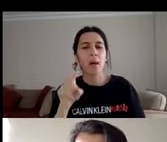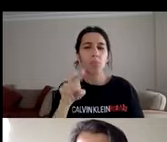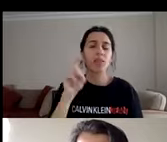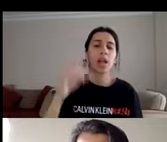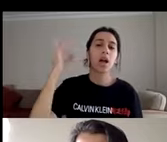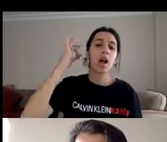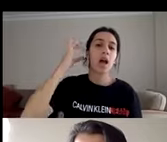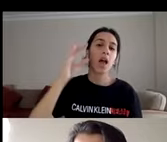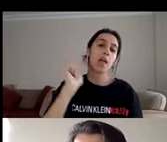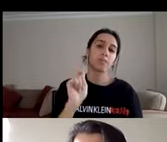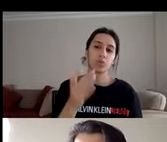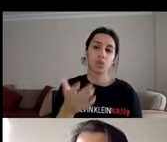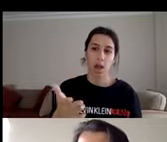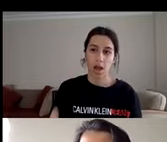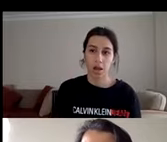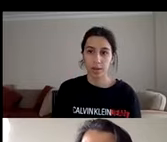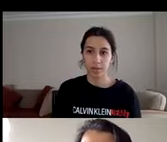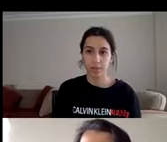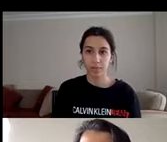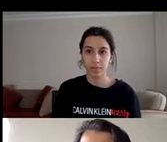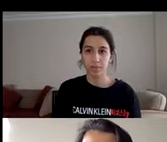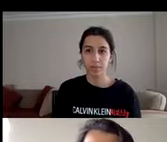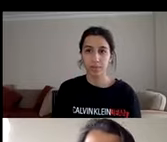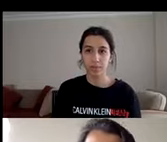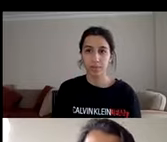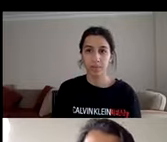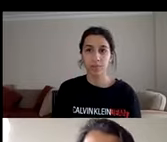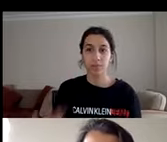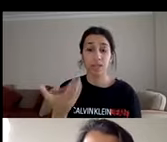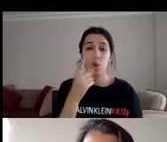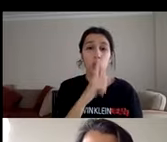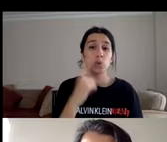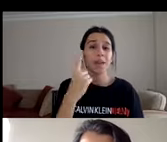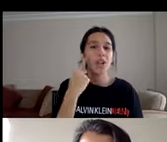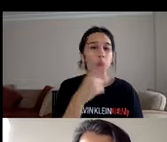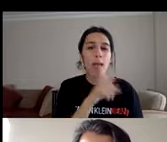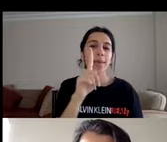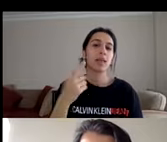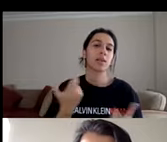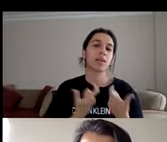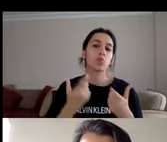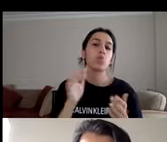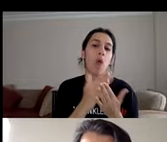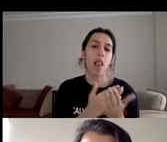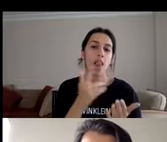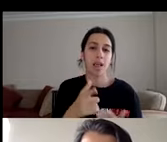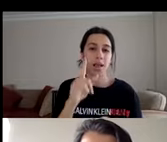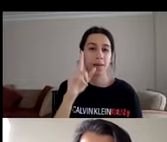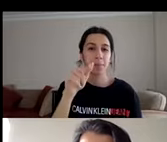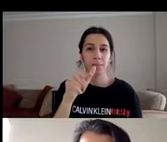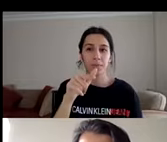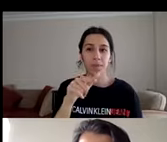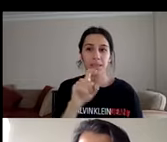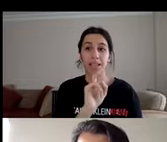buraya tıklayın, buraya tıklayın. Bu zaten etkileşim tasarımının 101 seviyesinde bir kuralıdır. Bir linkin üzerine kişi geldiğinde